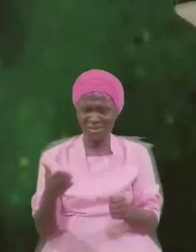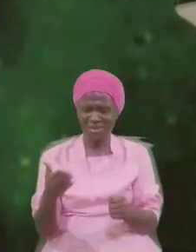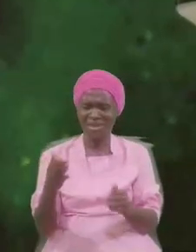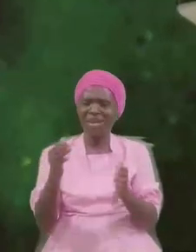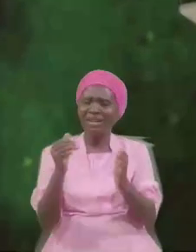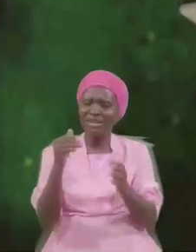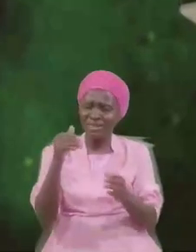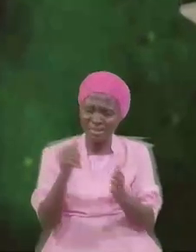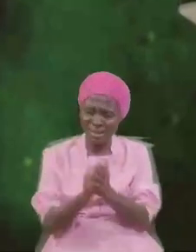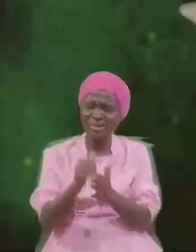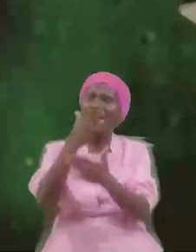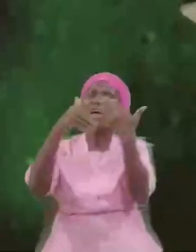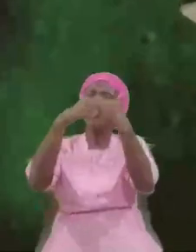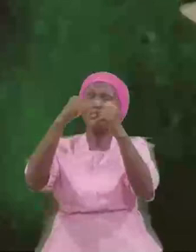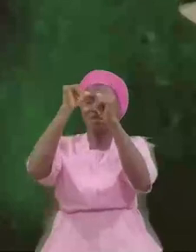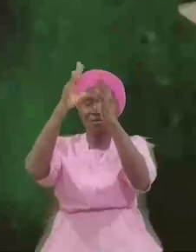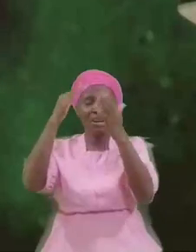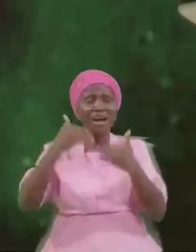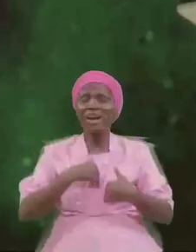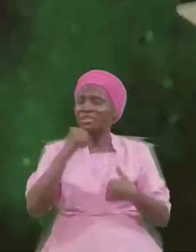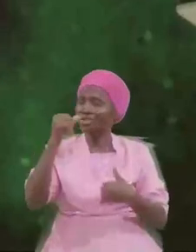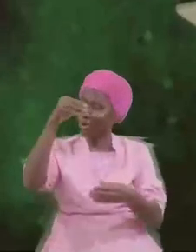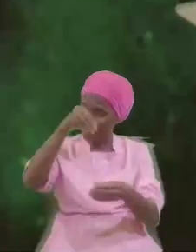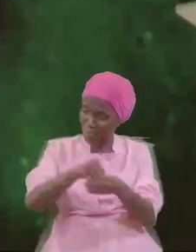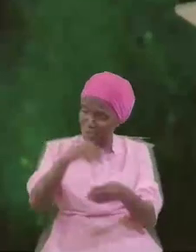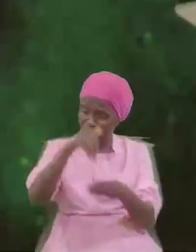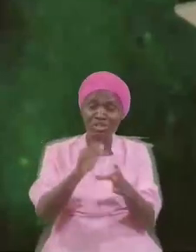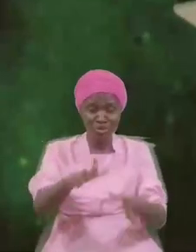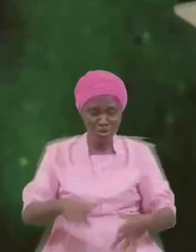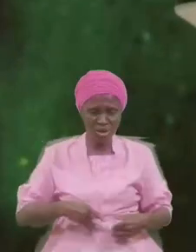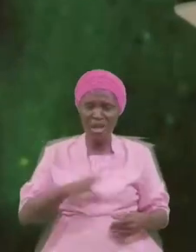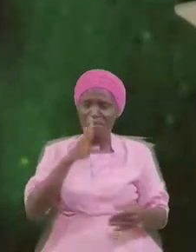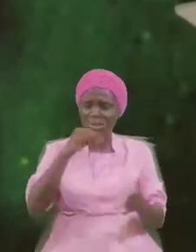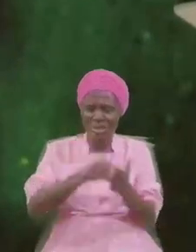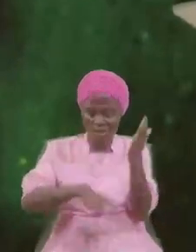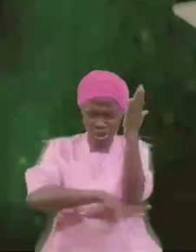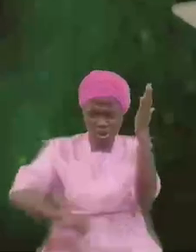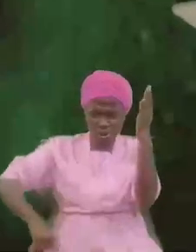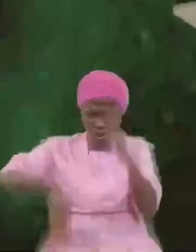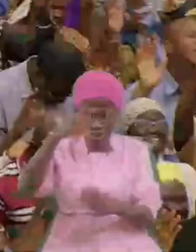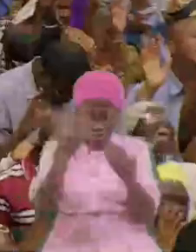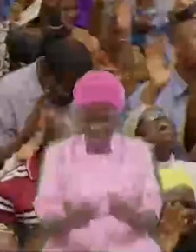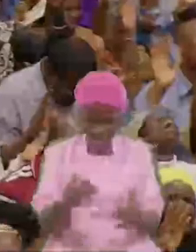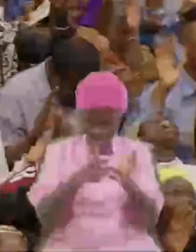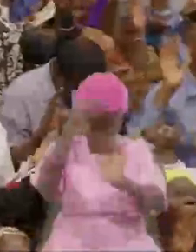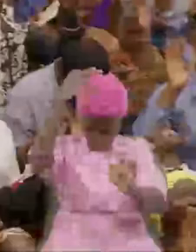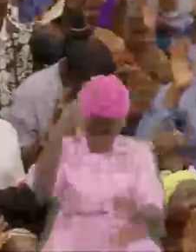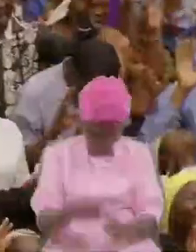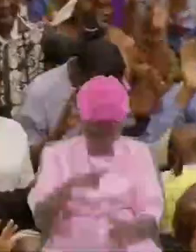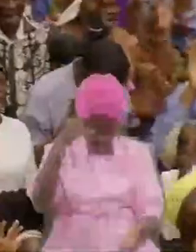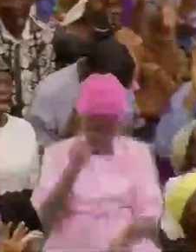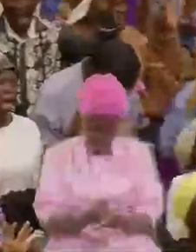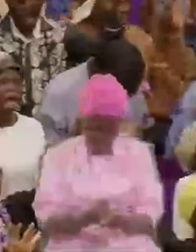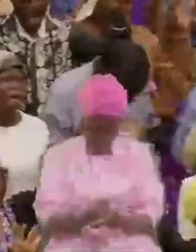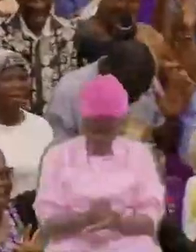que le Père Céleste n'a pas planté dans votre vie, que cela soit déraciné maintenant au nom de